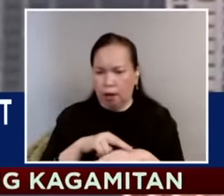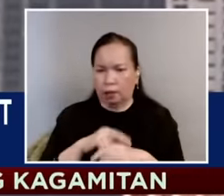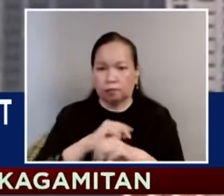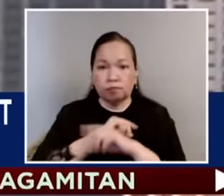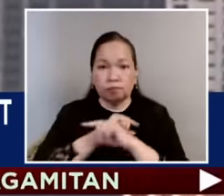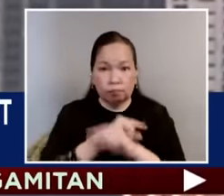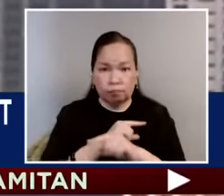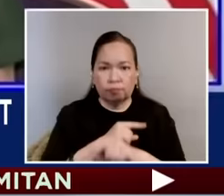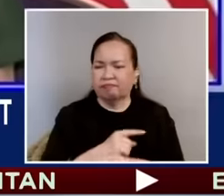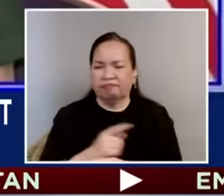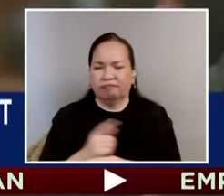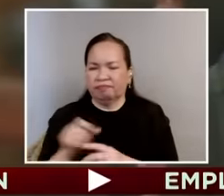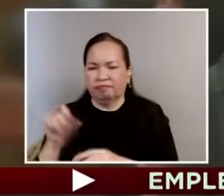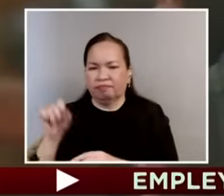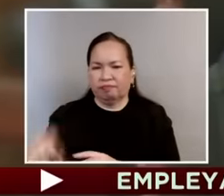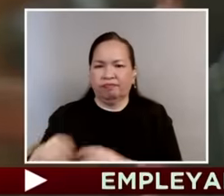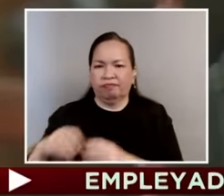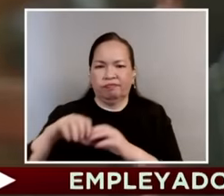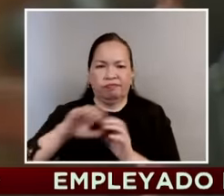magtatagumpay.